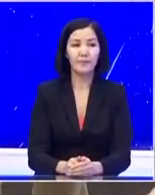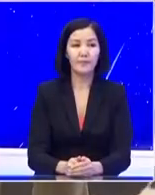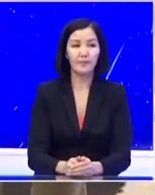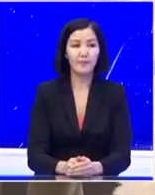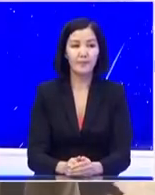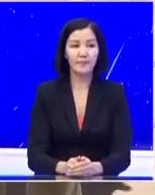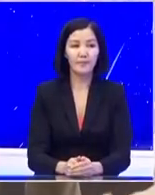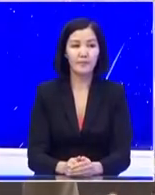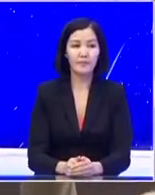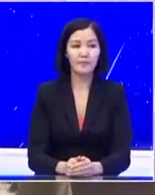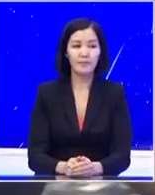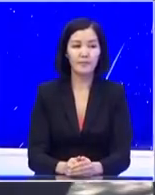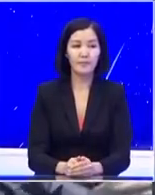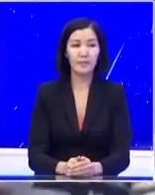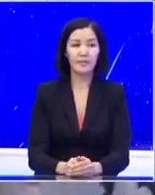аямайық.